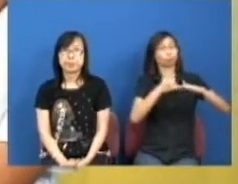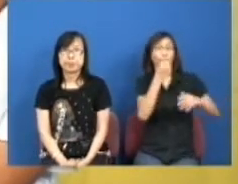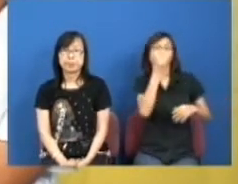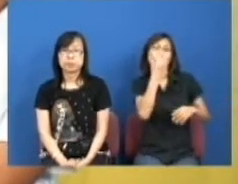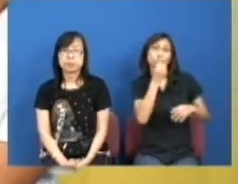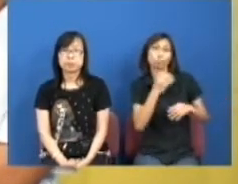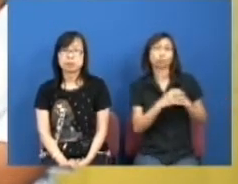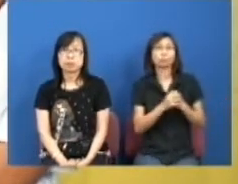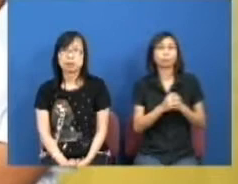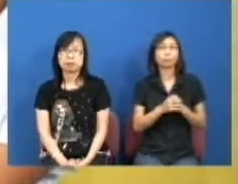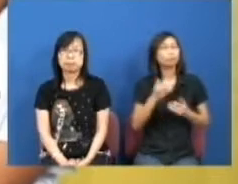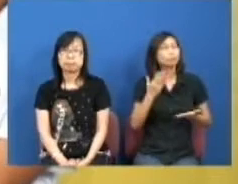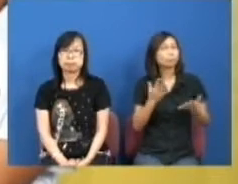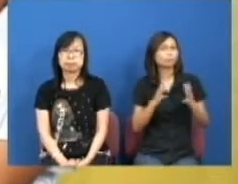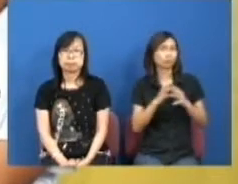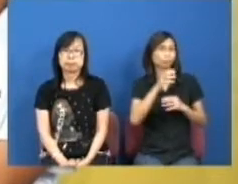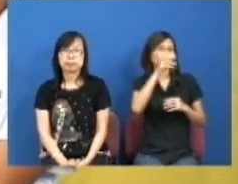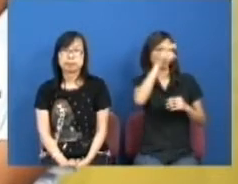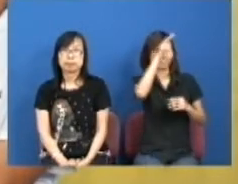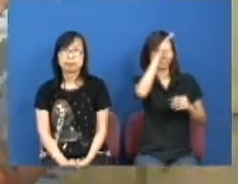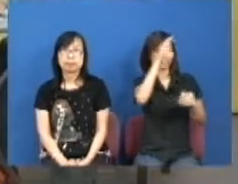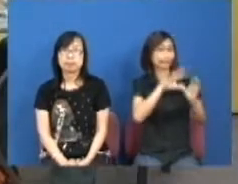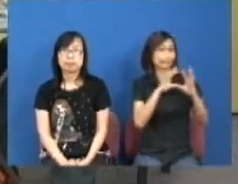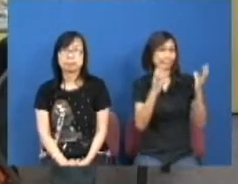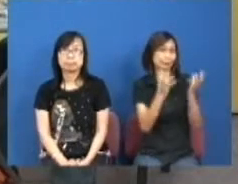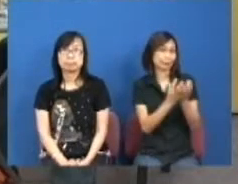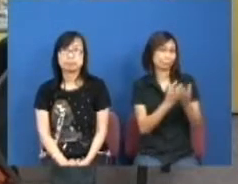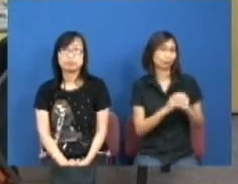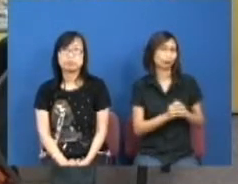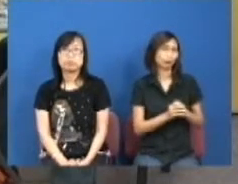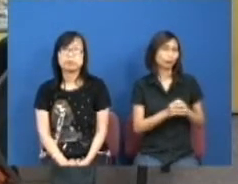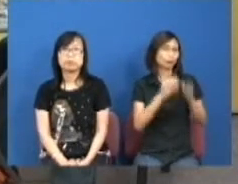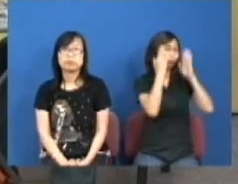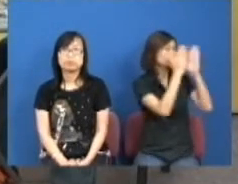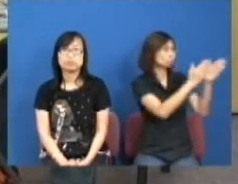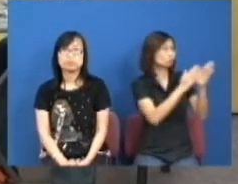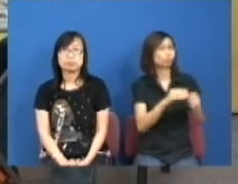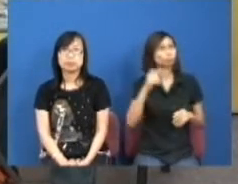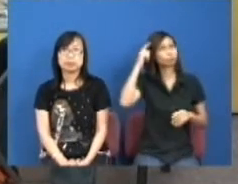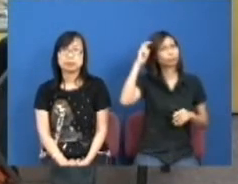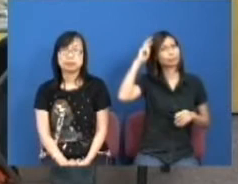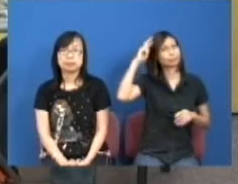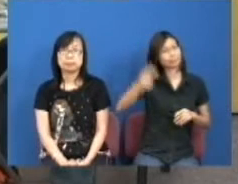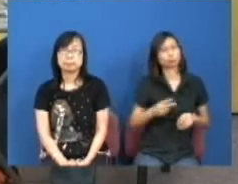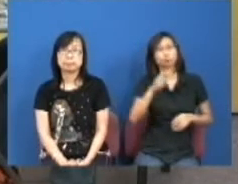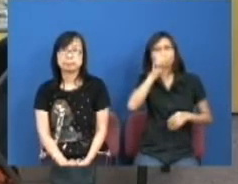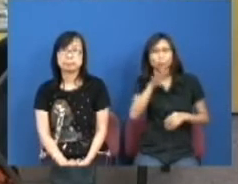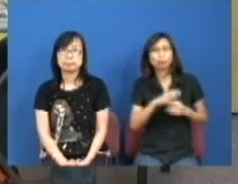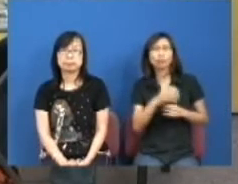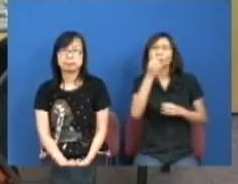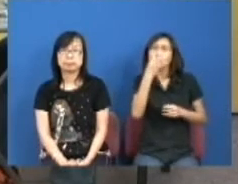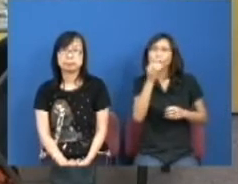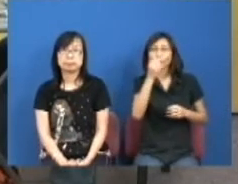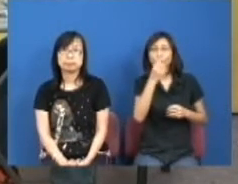為公民社會一個部分。咁其實向左望之前都講咗好多關於就係話，喂，究竟香港嘅政權